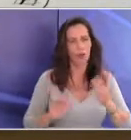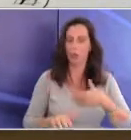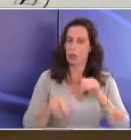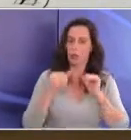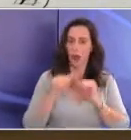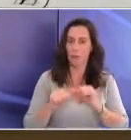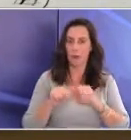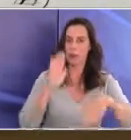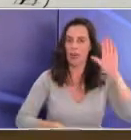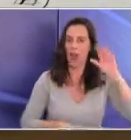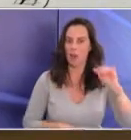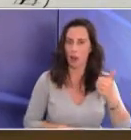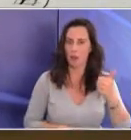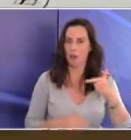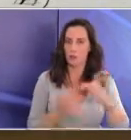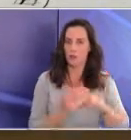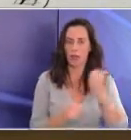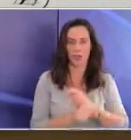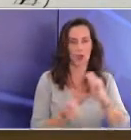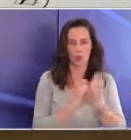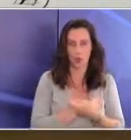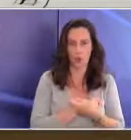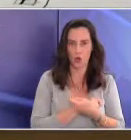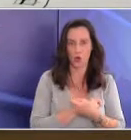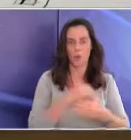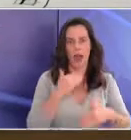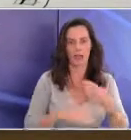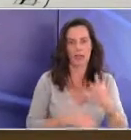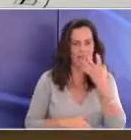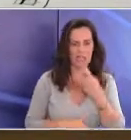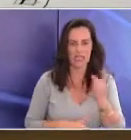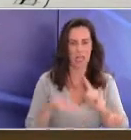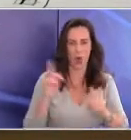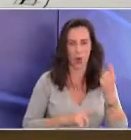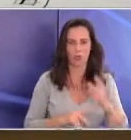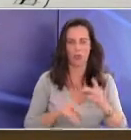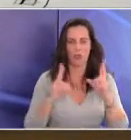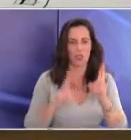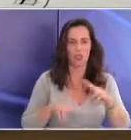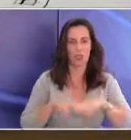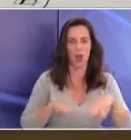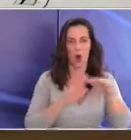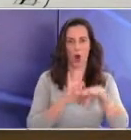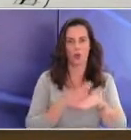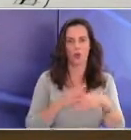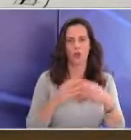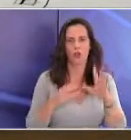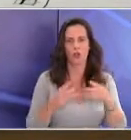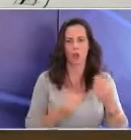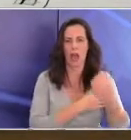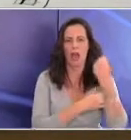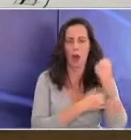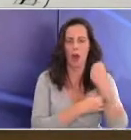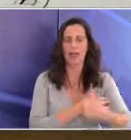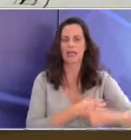תמכתי בקריאה הראשונה כדי לעשות שינויים בתהליך. לצערי זה לא קרה, זה נשאר חוק שנותן הרבה מאוד כוח לשר